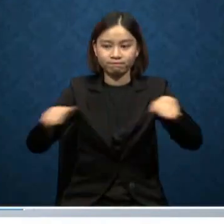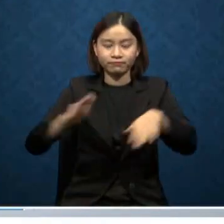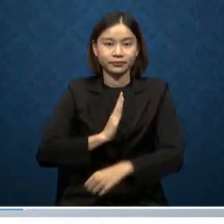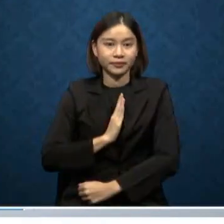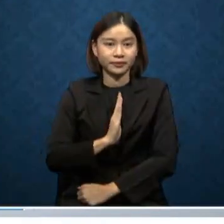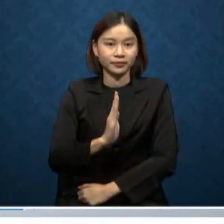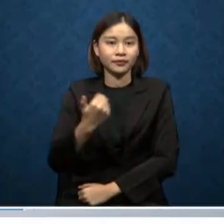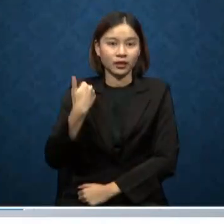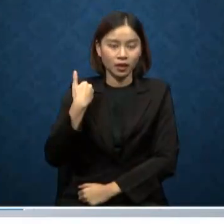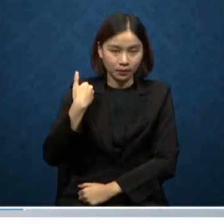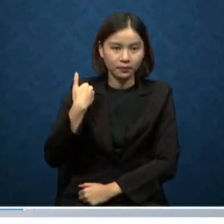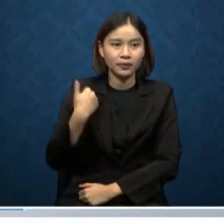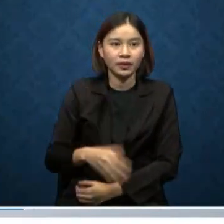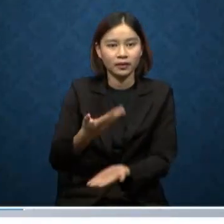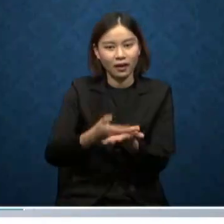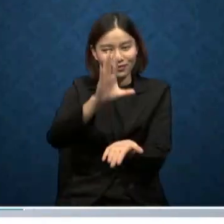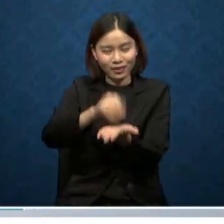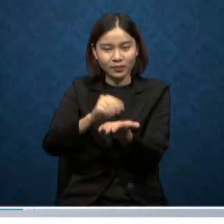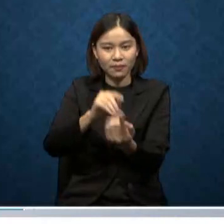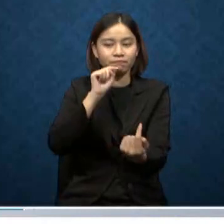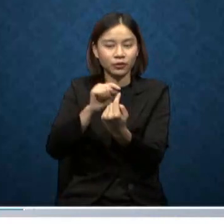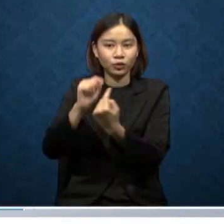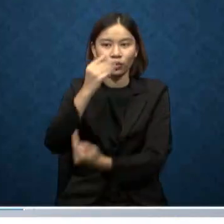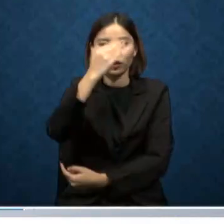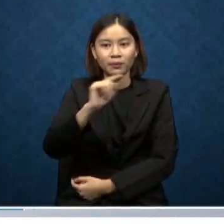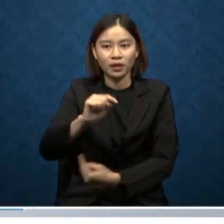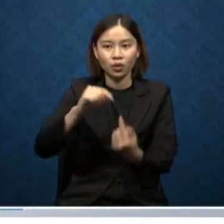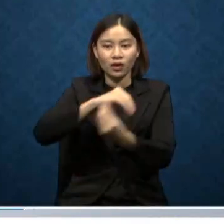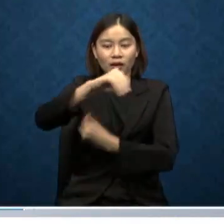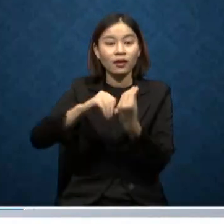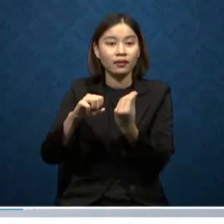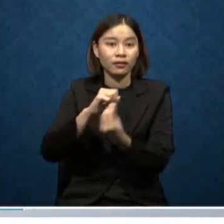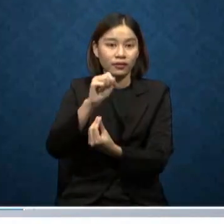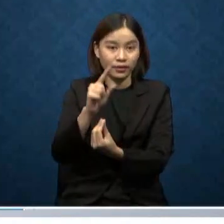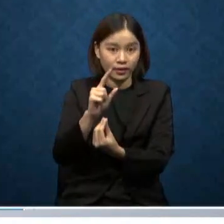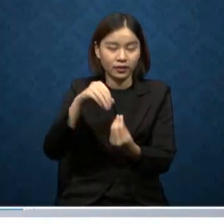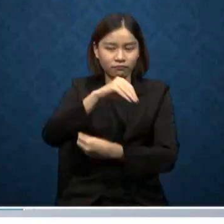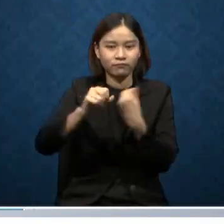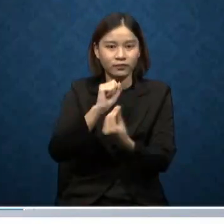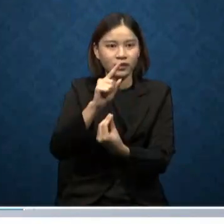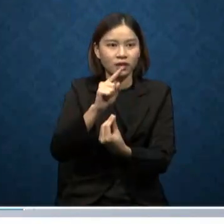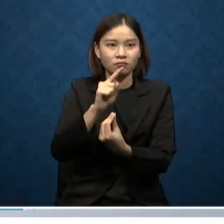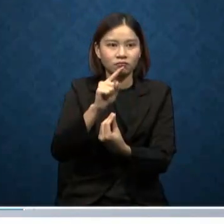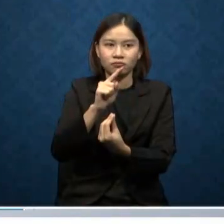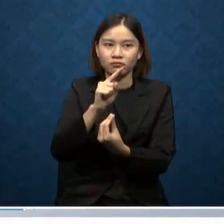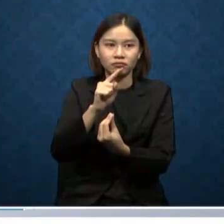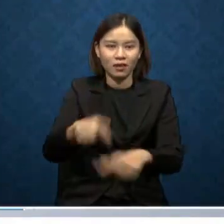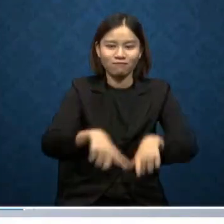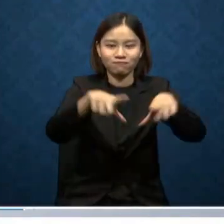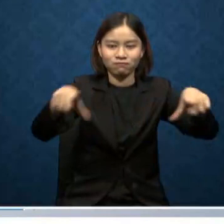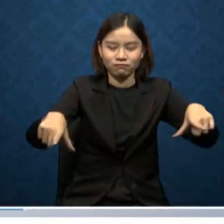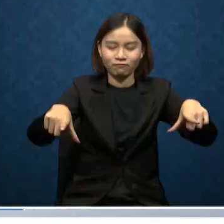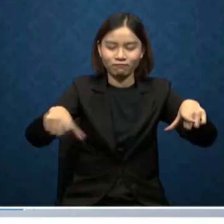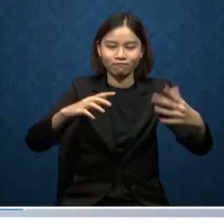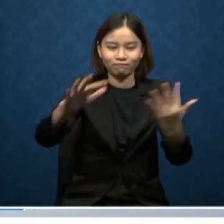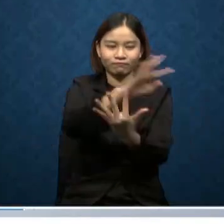เกิดการจดเก็บที่เหะสมเพราะโดยหกการทางเซศษาศารเราคงไม่ประสงคทจะให้มีพื้นที่ดิลของ